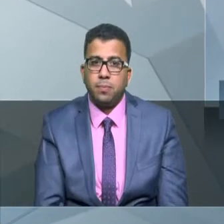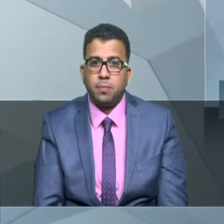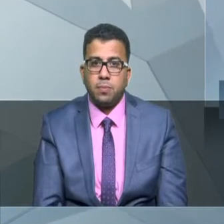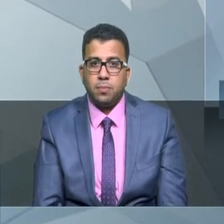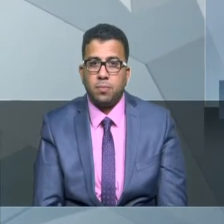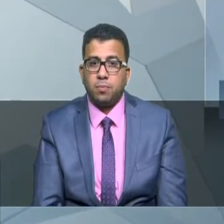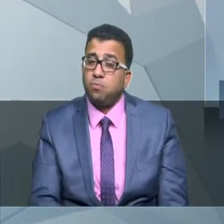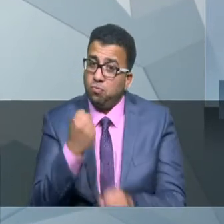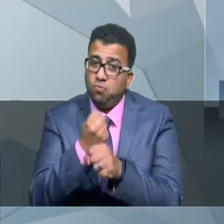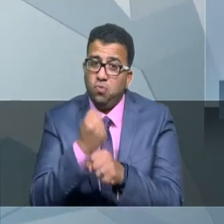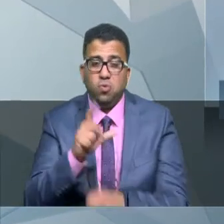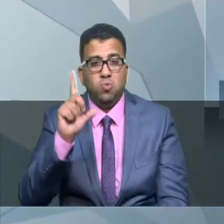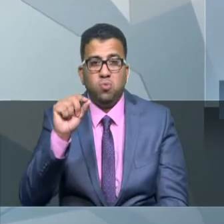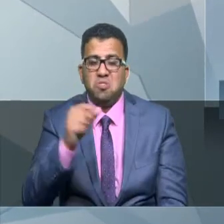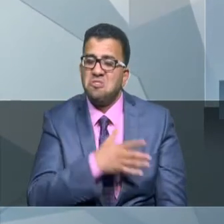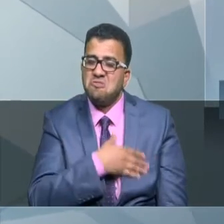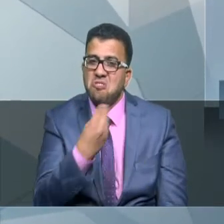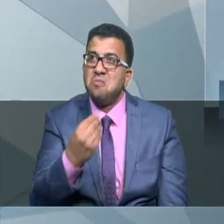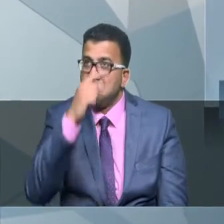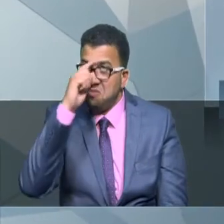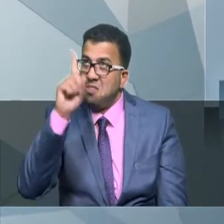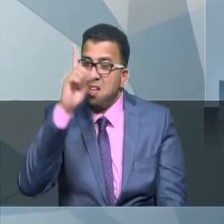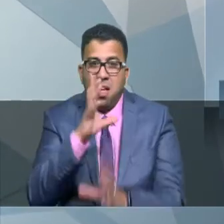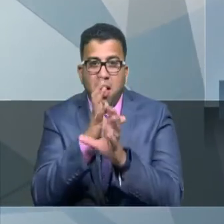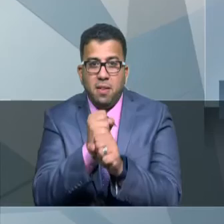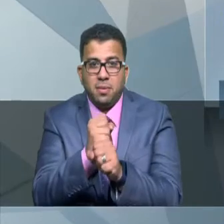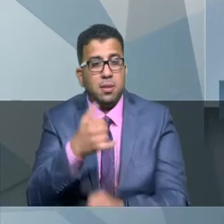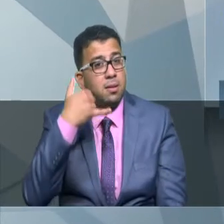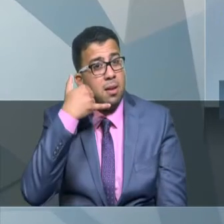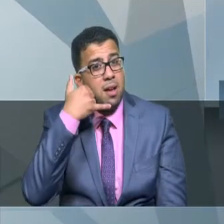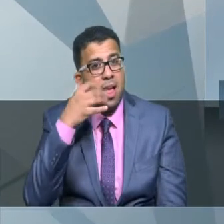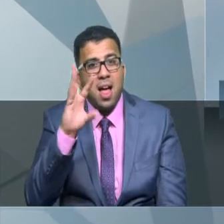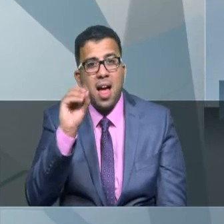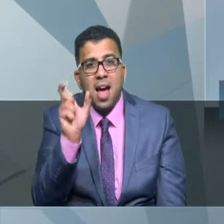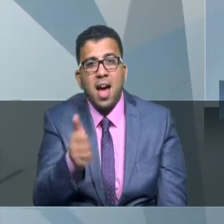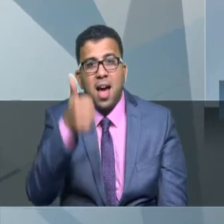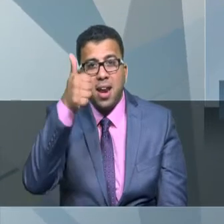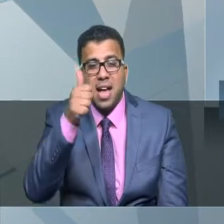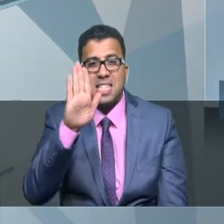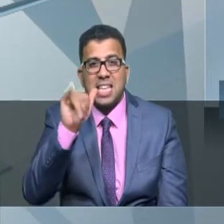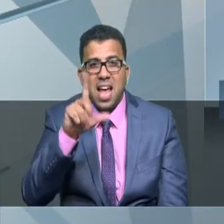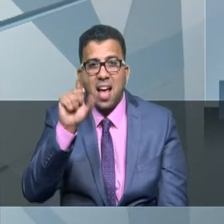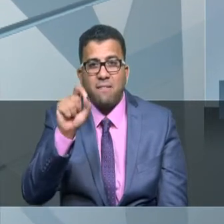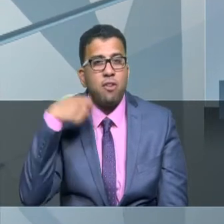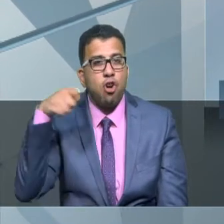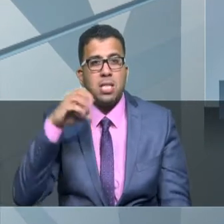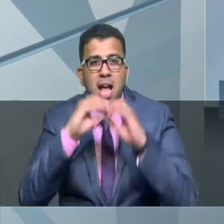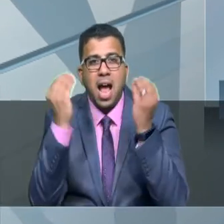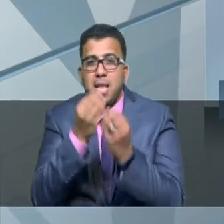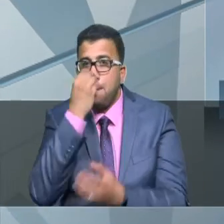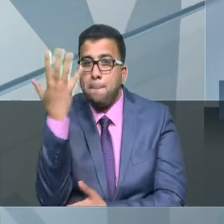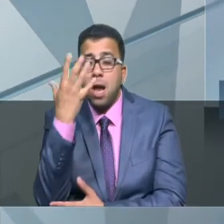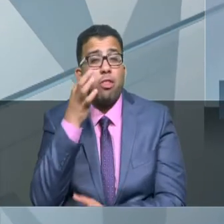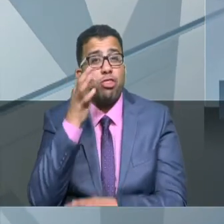نعم، جهود طيبة، نتمنى لكم كل التوفيق بإذن الله. عبر الهاتف كانت معنا سعادة هنا السيف السويدي، رئيس هيئة البيئة والمحميات